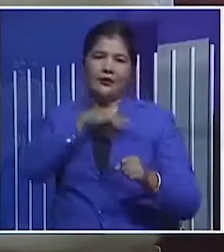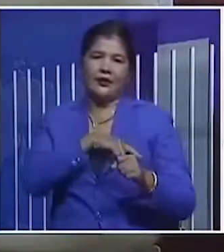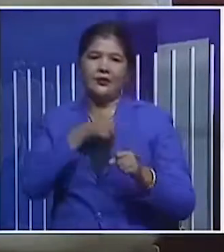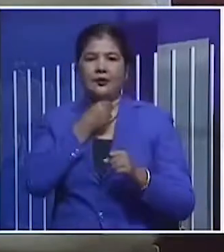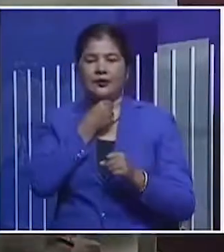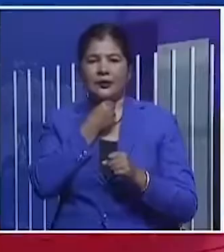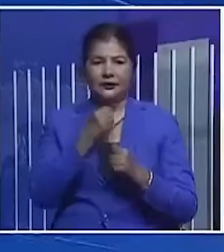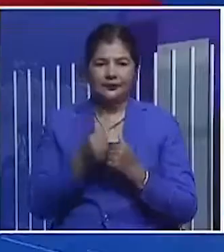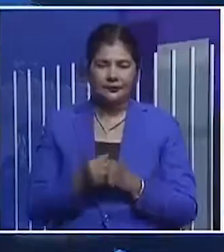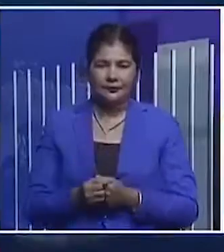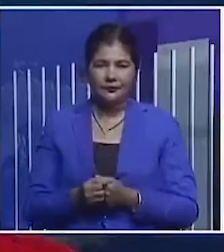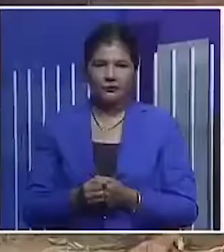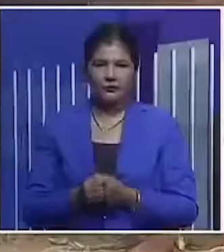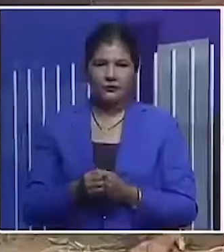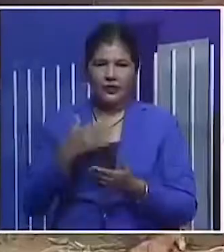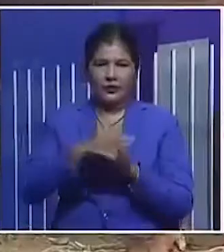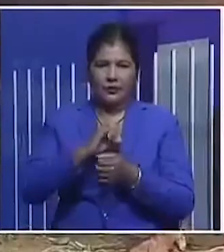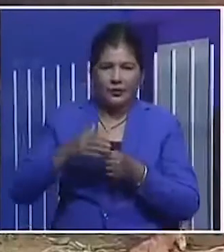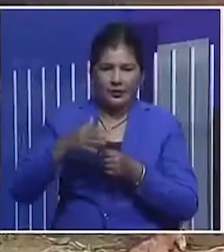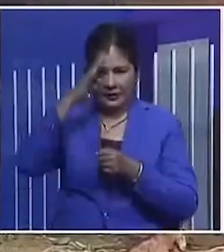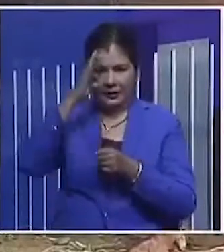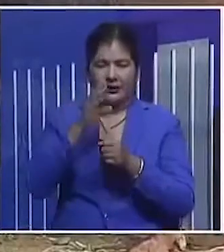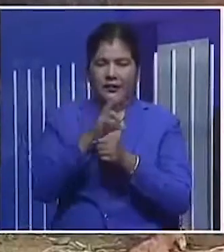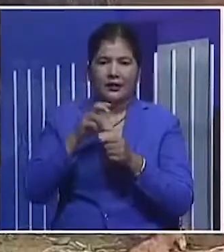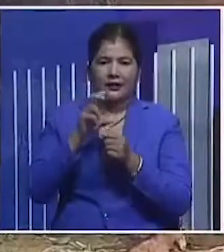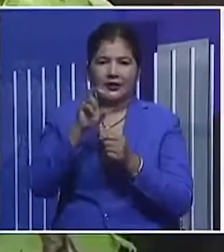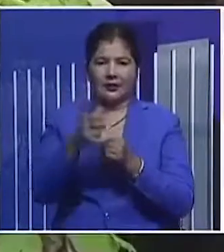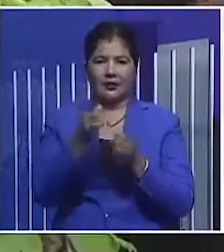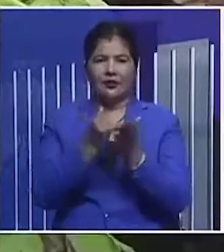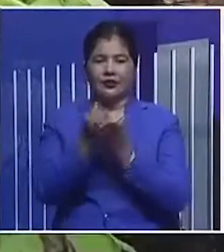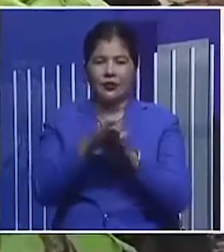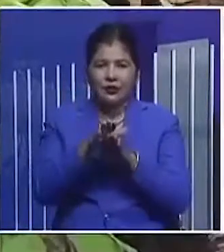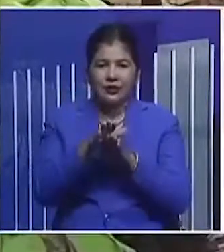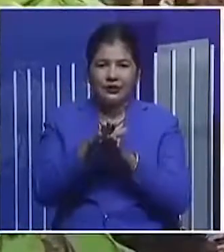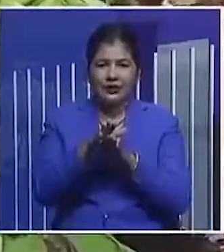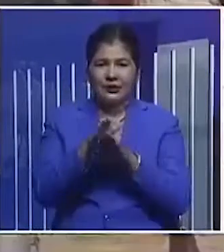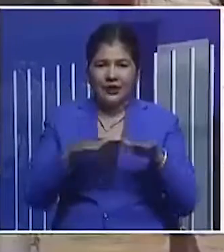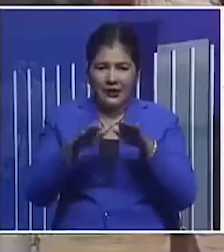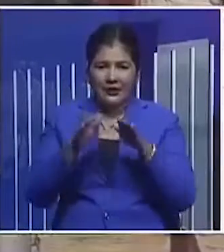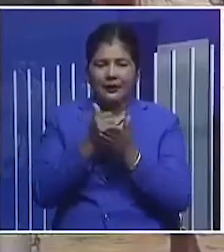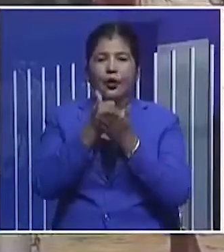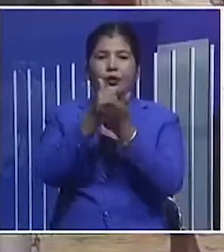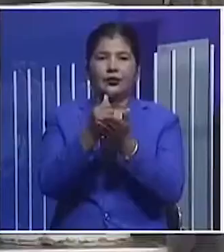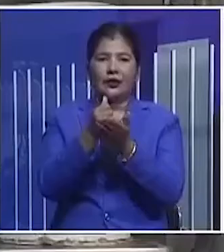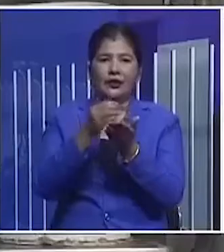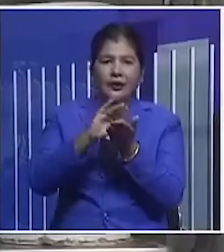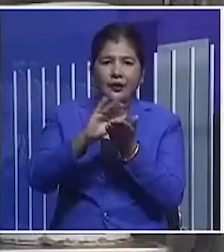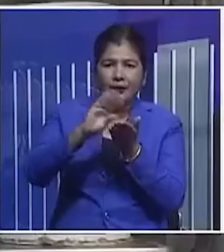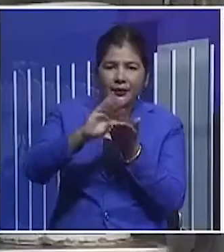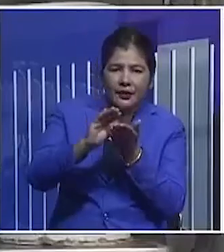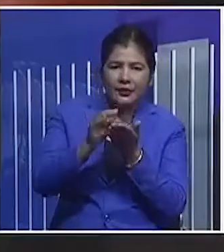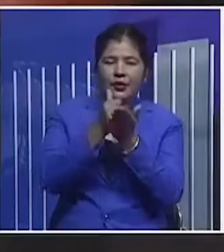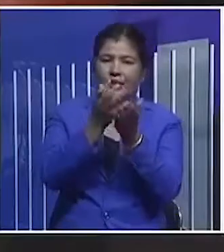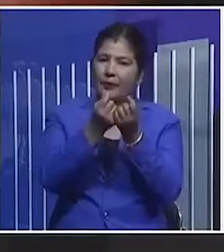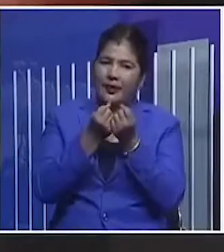विश्वास। लुम्बिनी प्रदेश सरकारद्वारा दाका किसानलाई प्रतिफलमा आधारित अनुदान वितरण। अनुदान पाएपछि